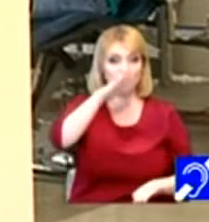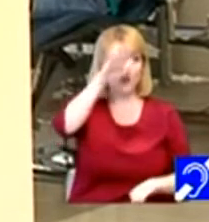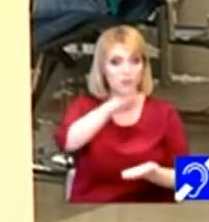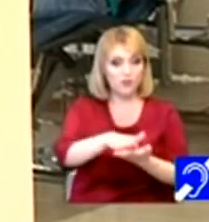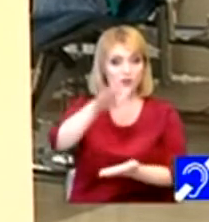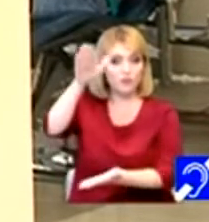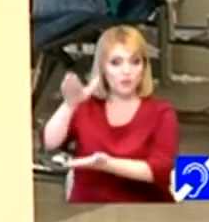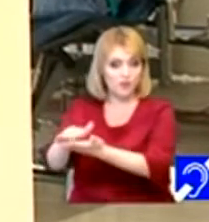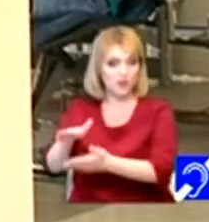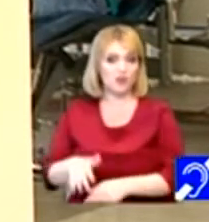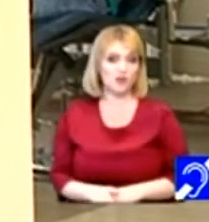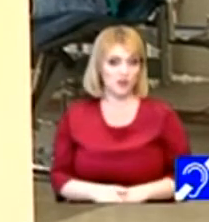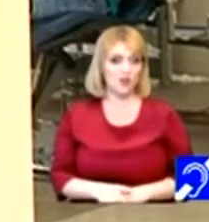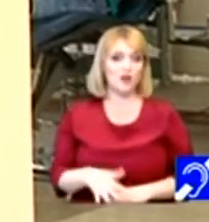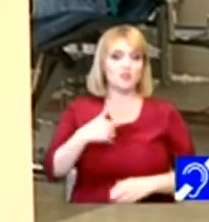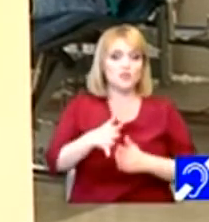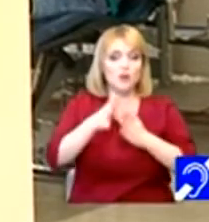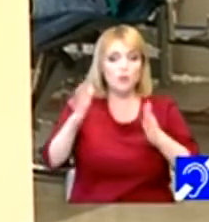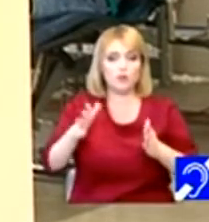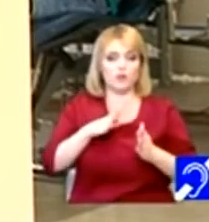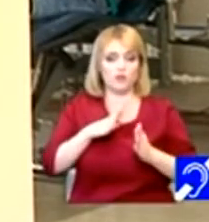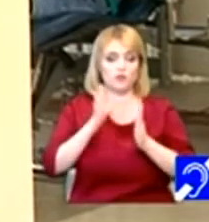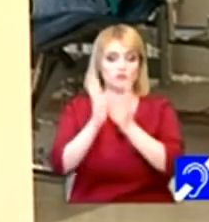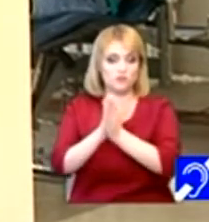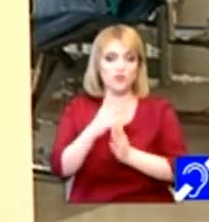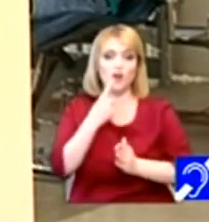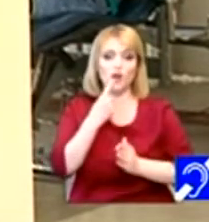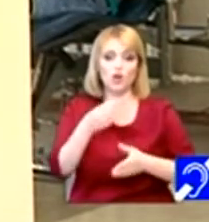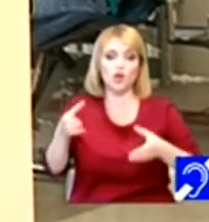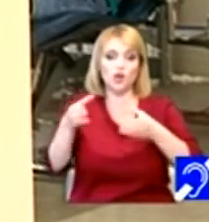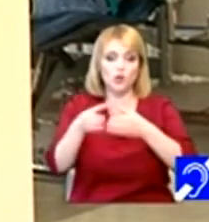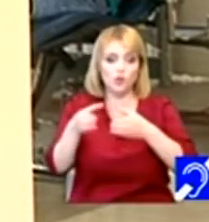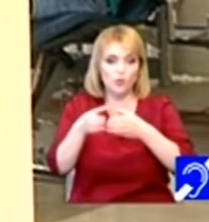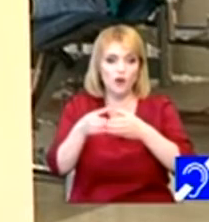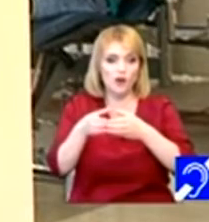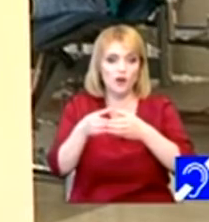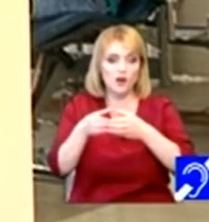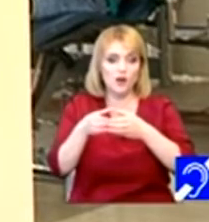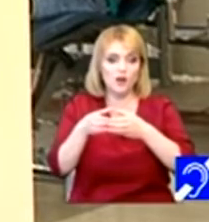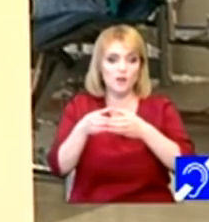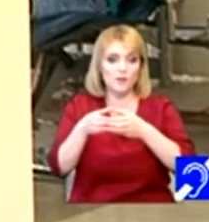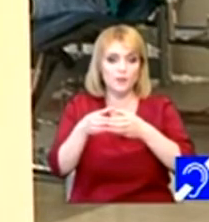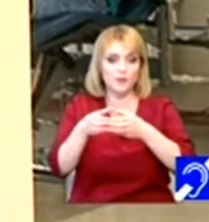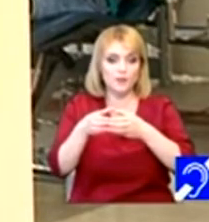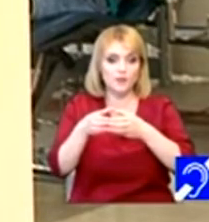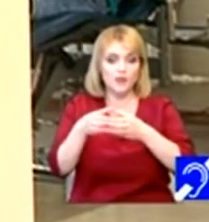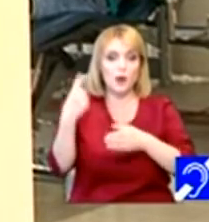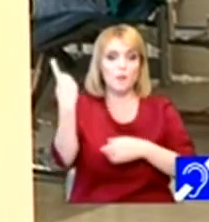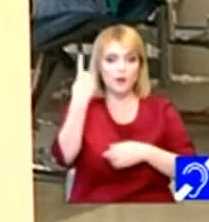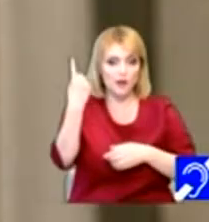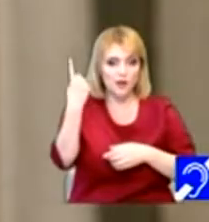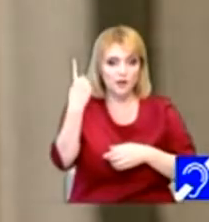a treia. Cel mai mult au fost solicitate, inclusiv și în zilele libere, doze de grup sanguin